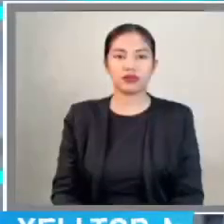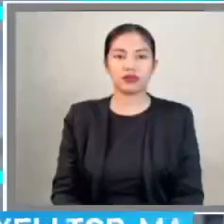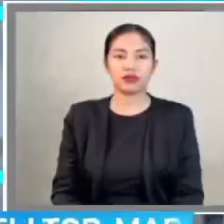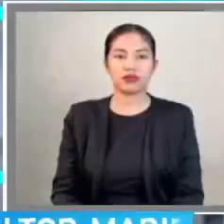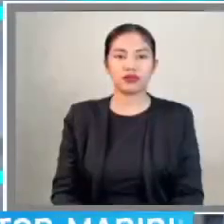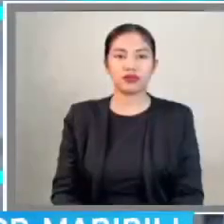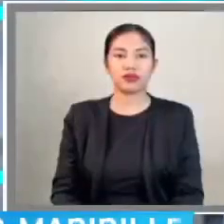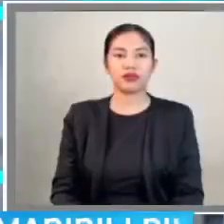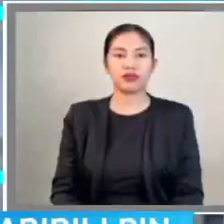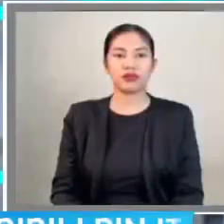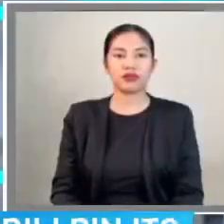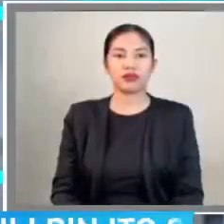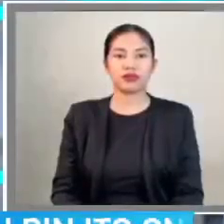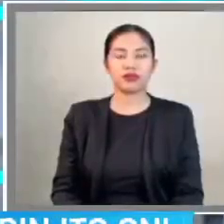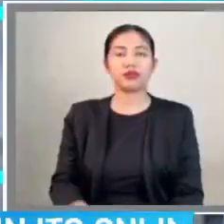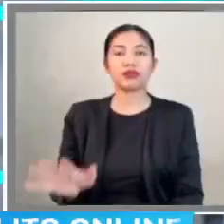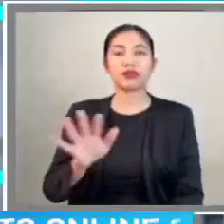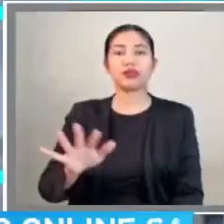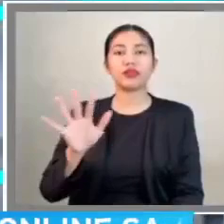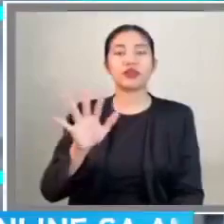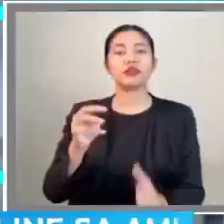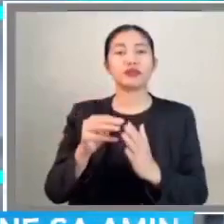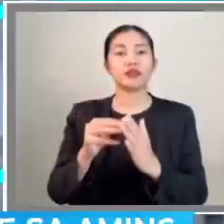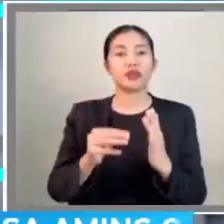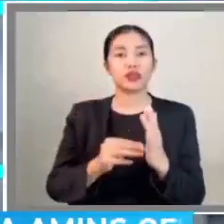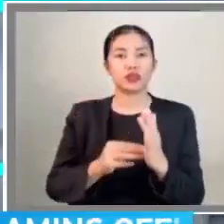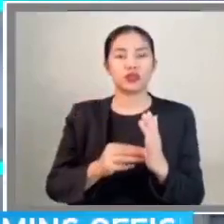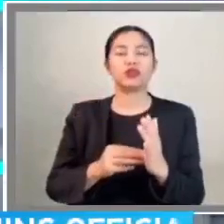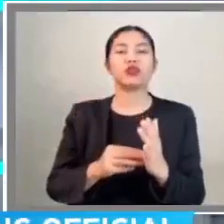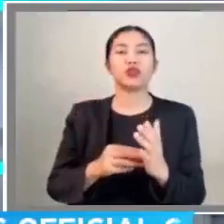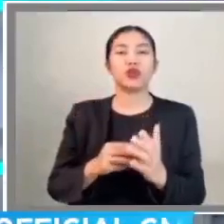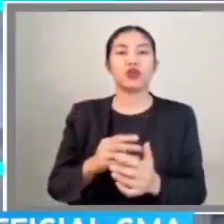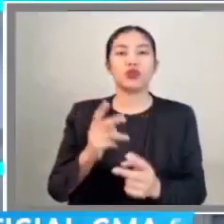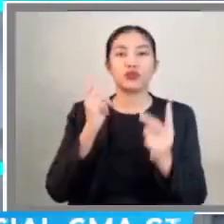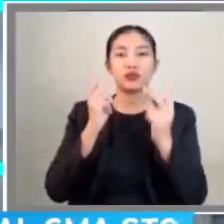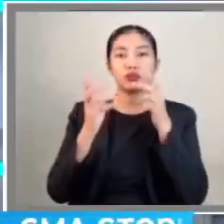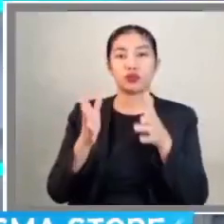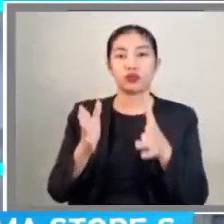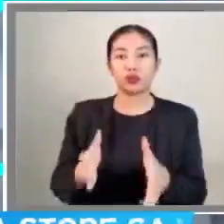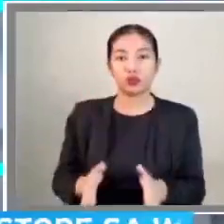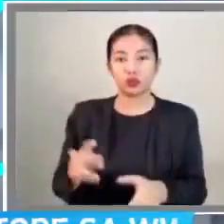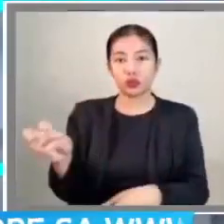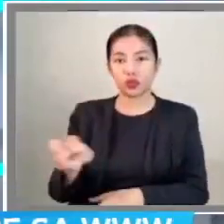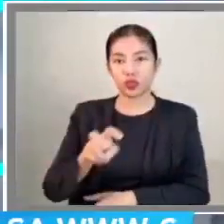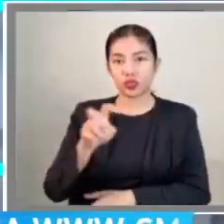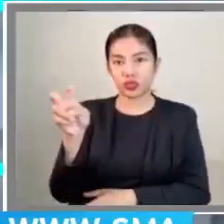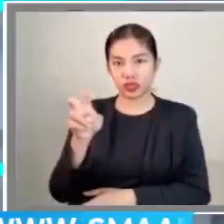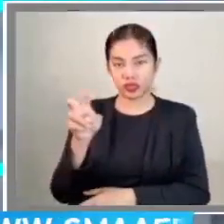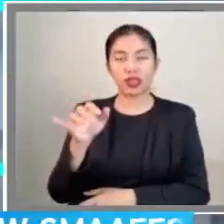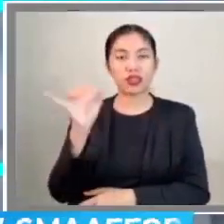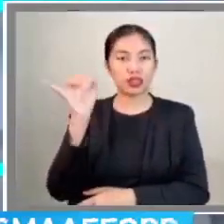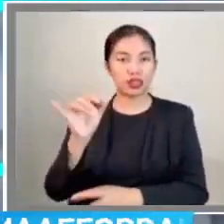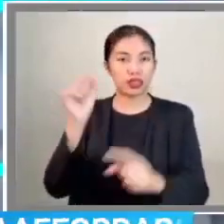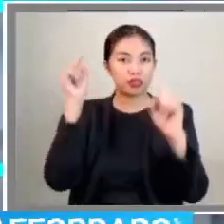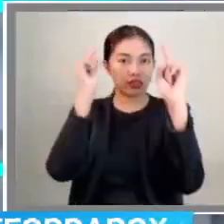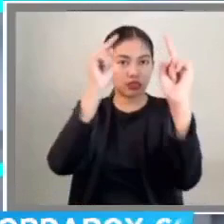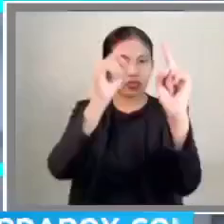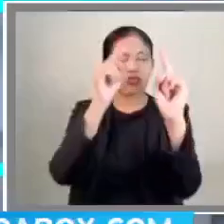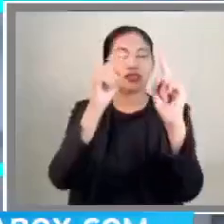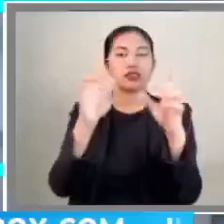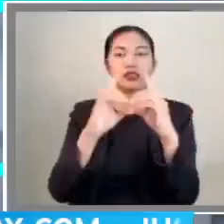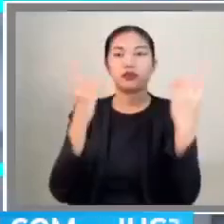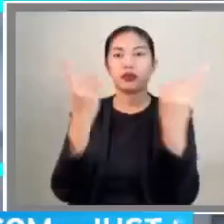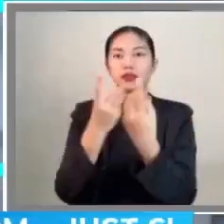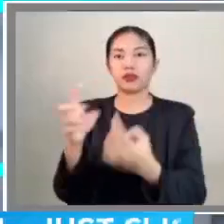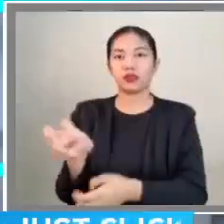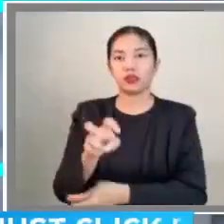Halos 5 milyong tourist arrival sa bansa ang target ng Department of Tourism ngayon pong taon. Ang bilang na yan, malaking tulong para